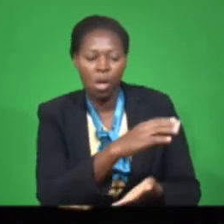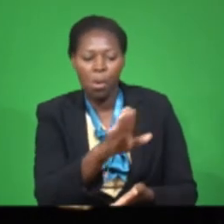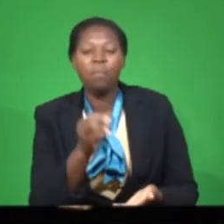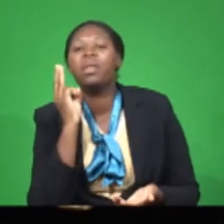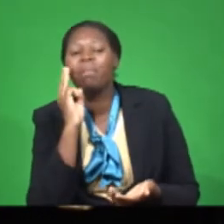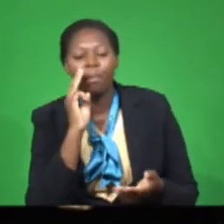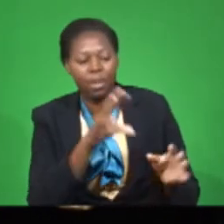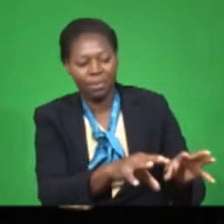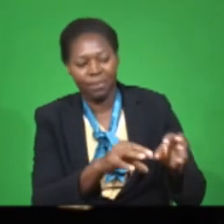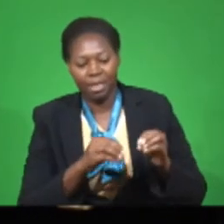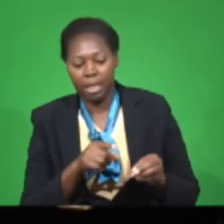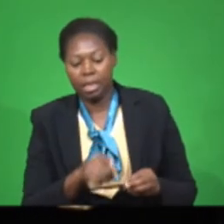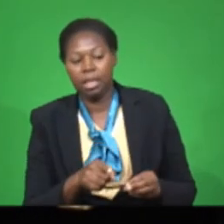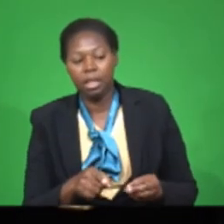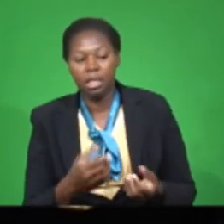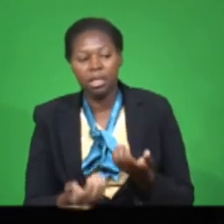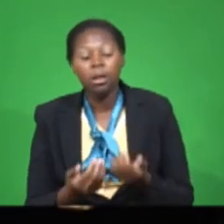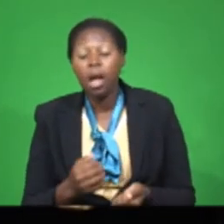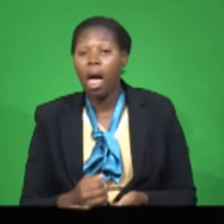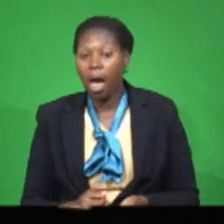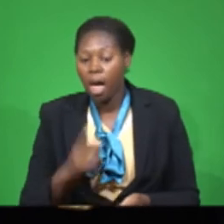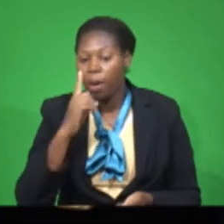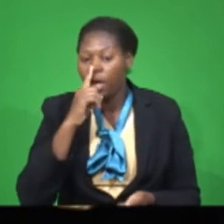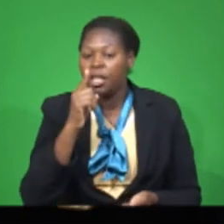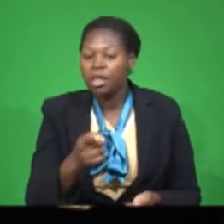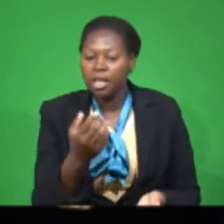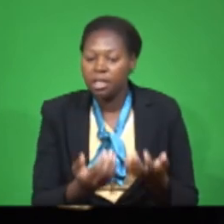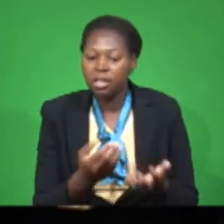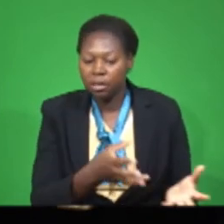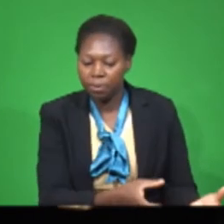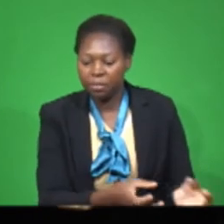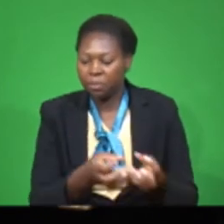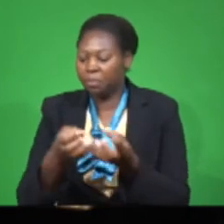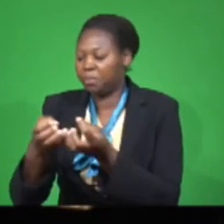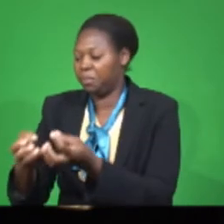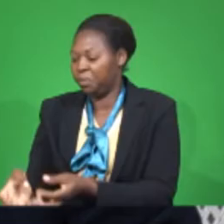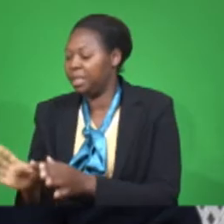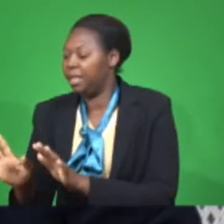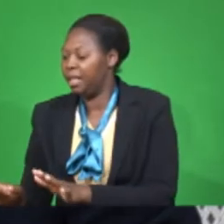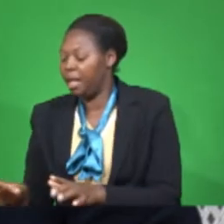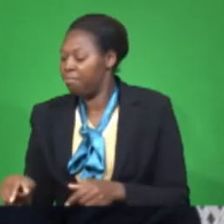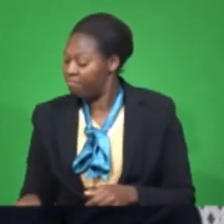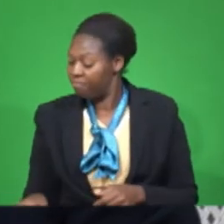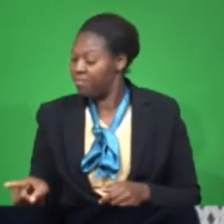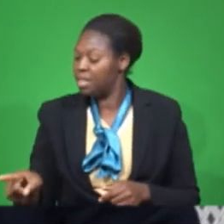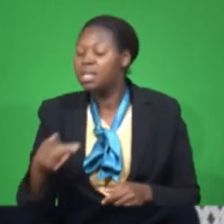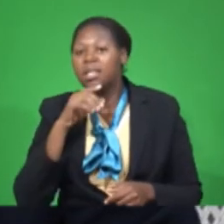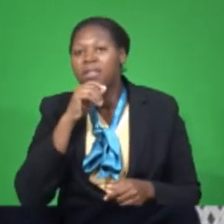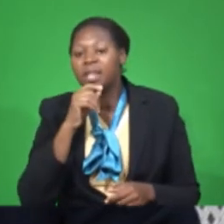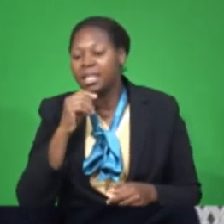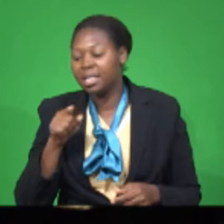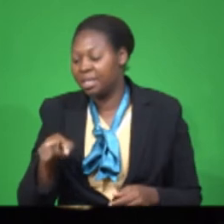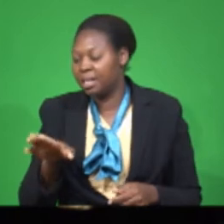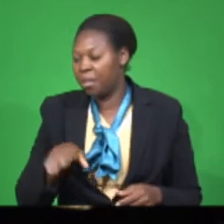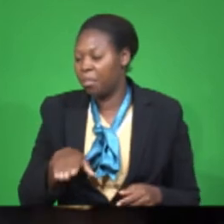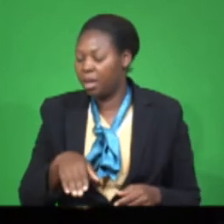kaone zibara vari kugara. Kwaro kugara. Alright. Saka kadzidziswa kuti ndiwo dedi ndiwo mama. Alright. But vakazoti